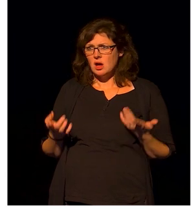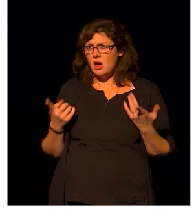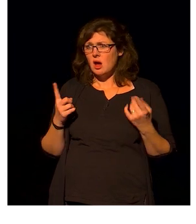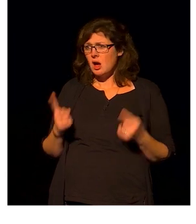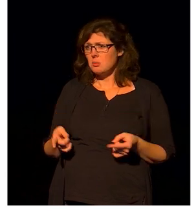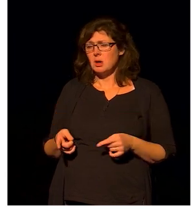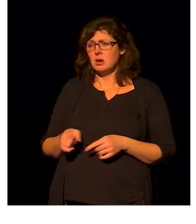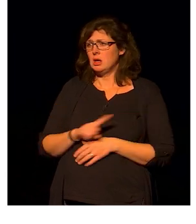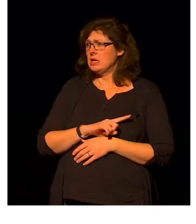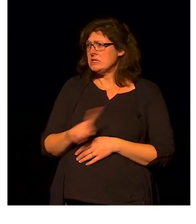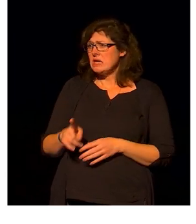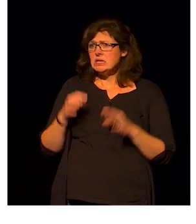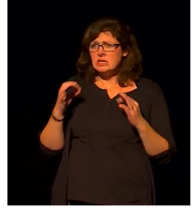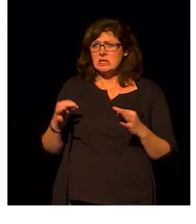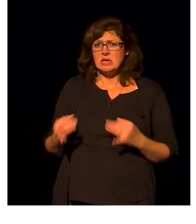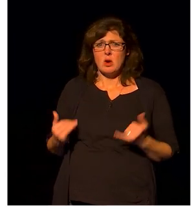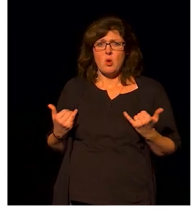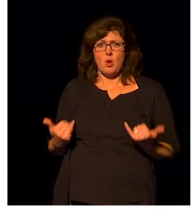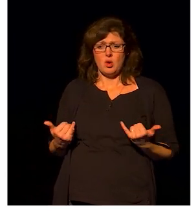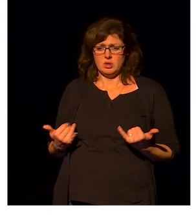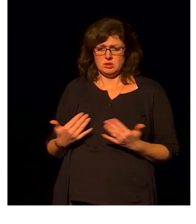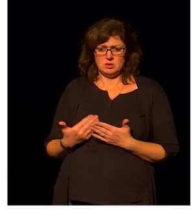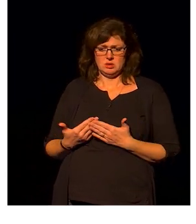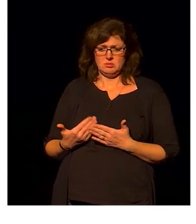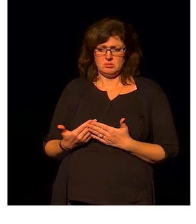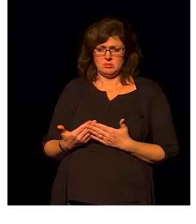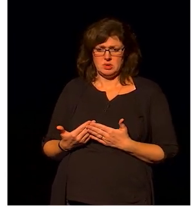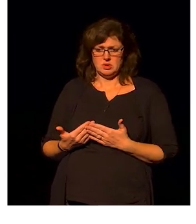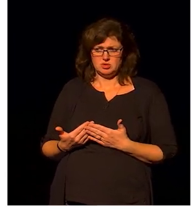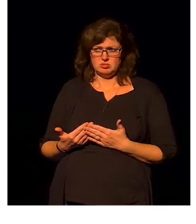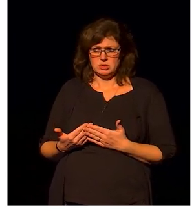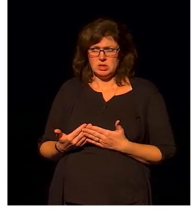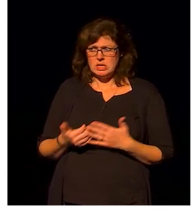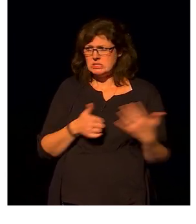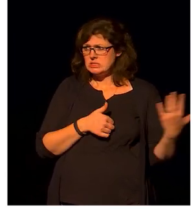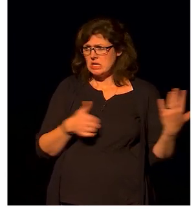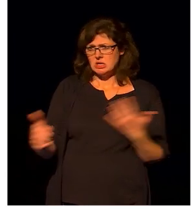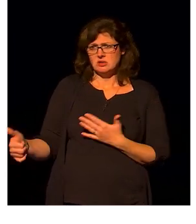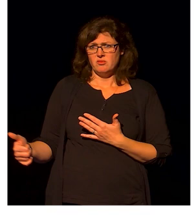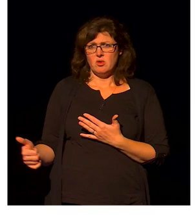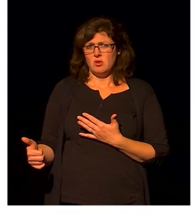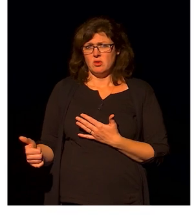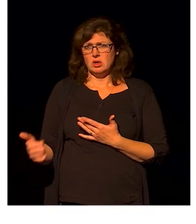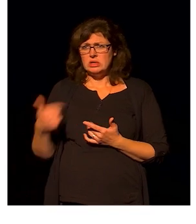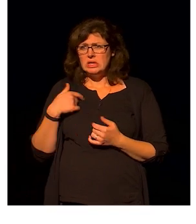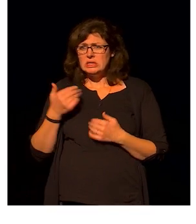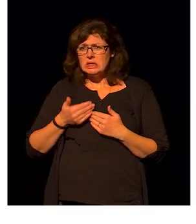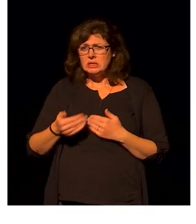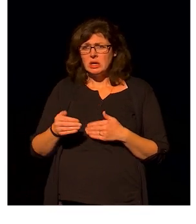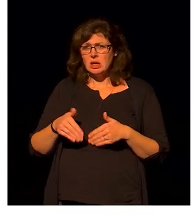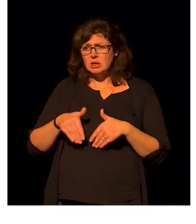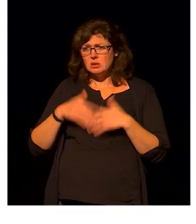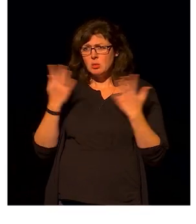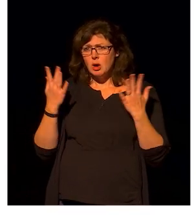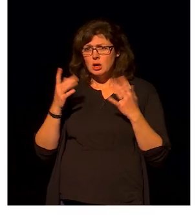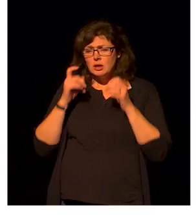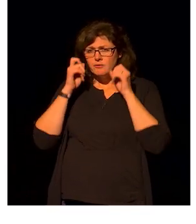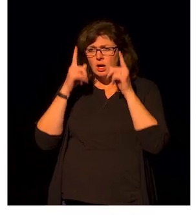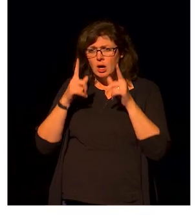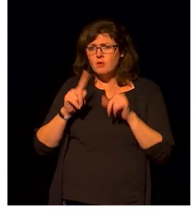seit genau heute, genau 6 Wochen, mache ich jeden Morgen am 7. Oktober